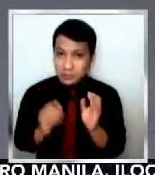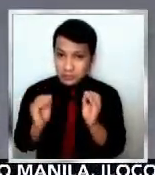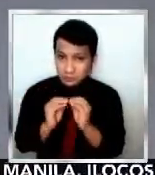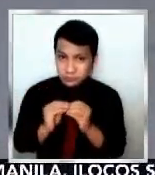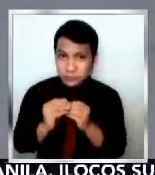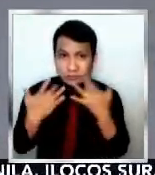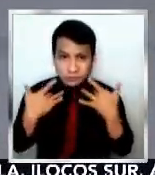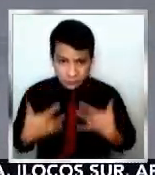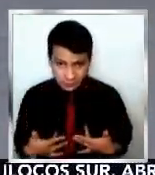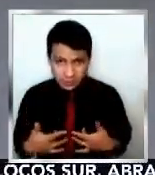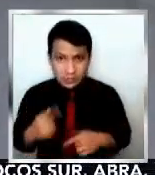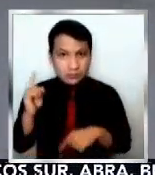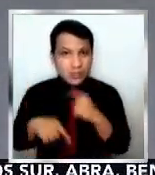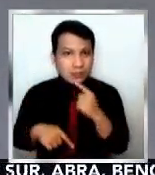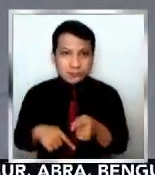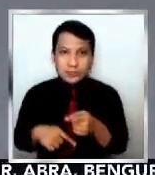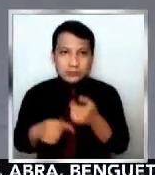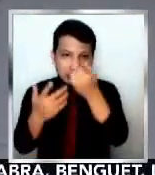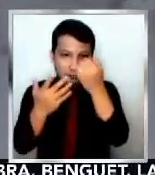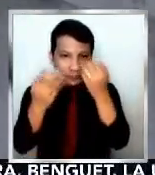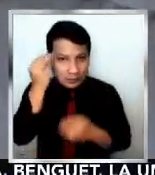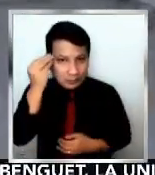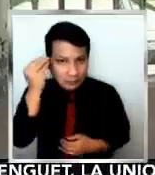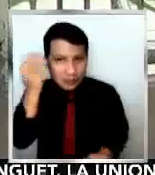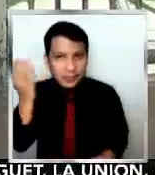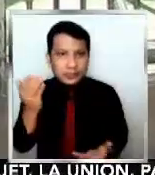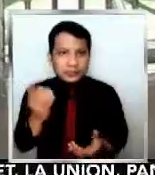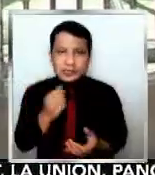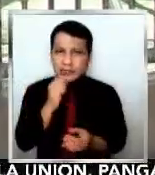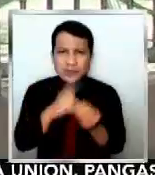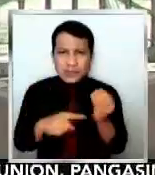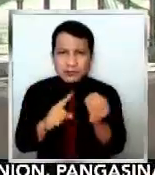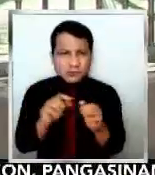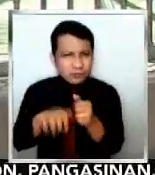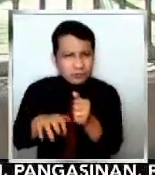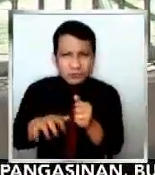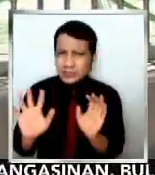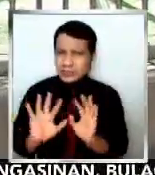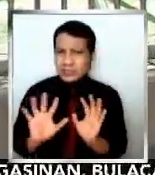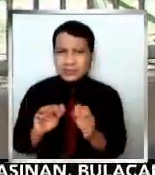hindi naman yun sa mga arcade video games or